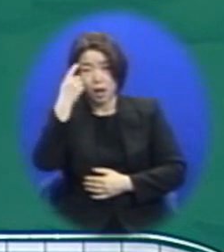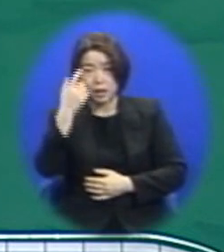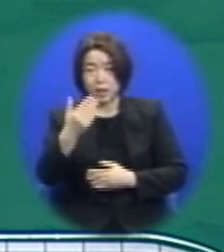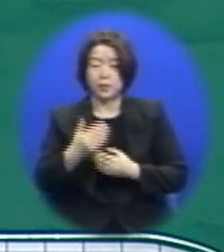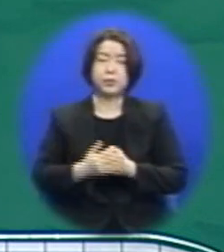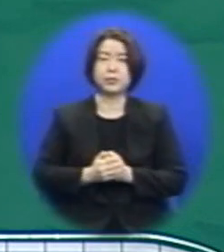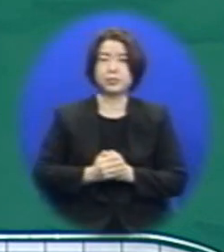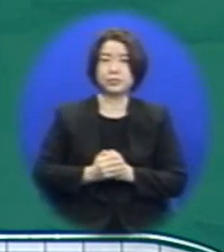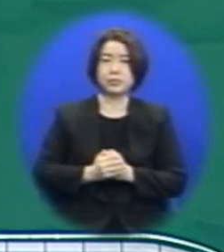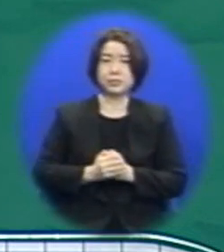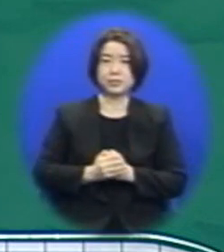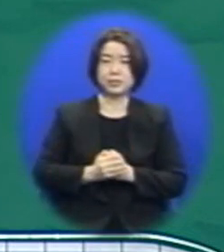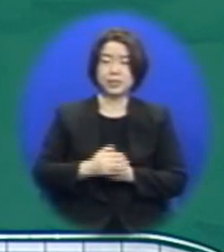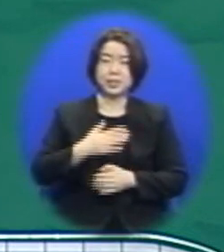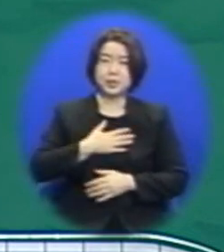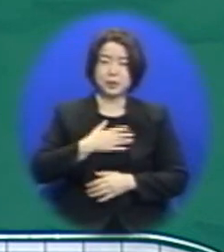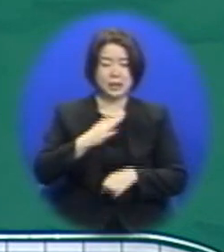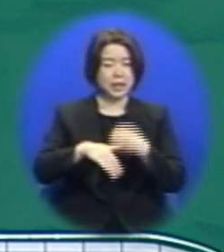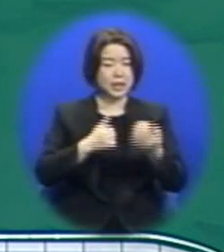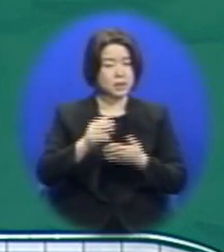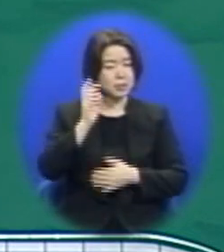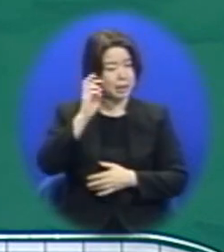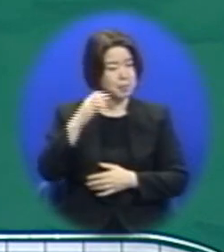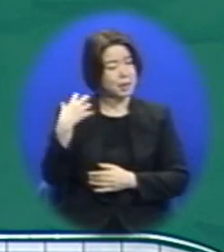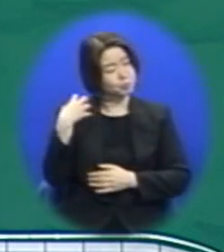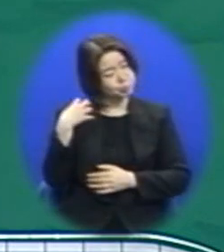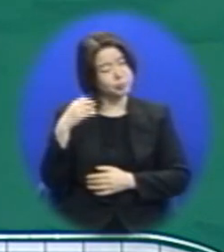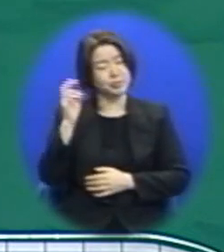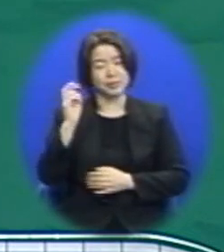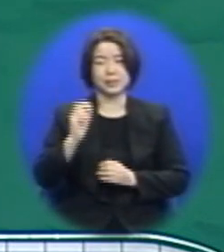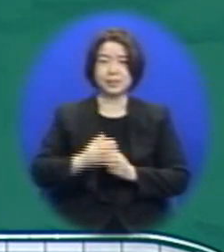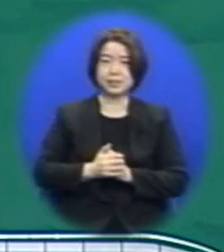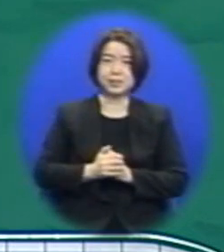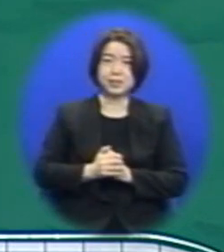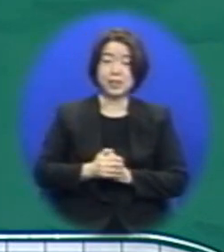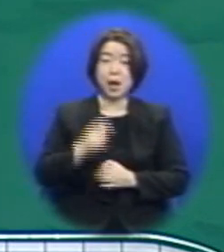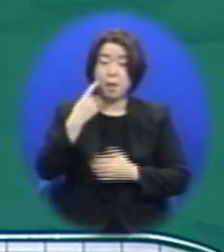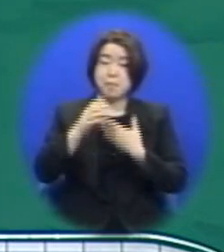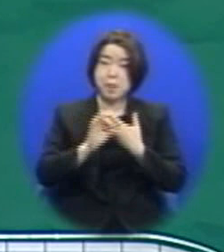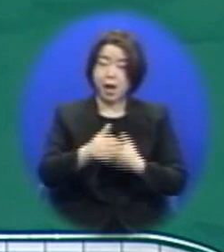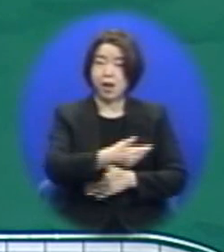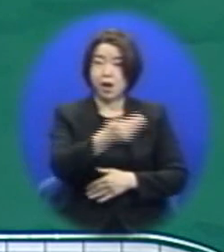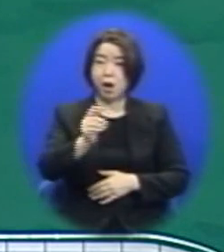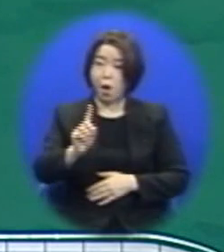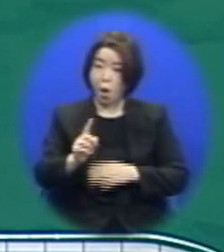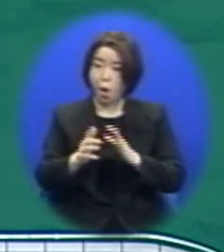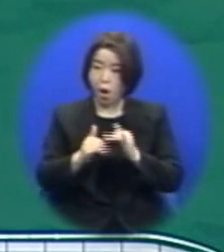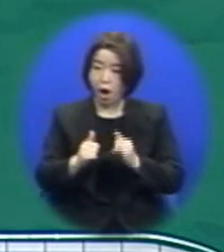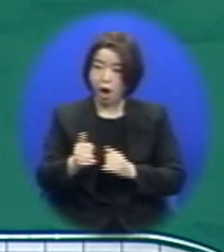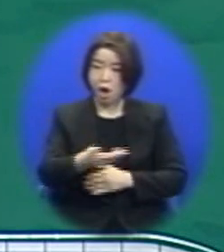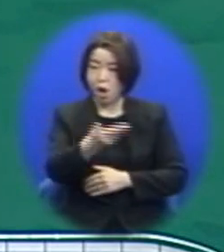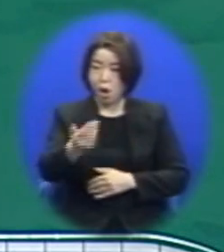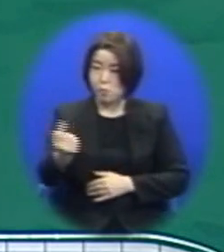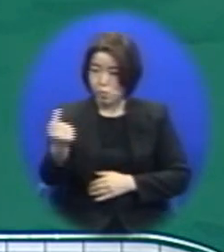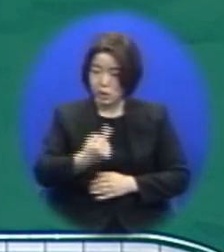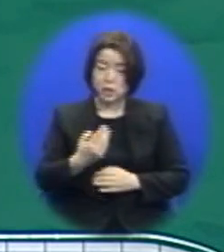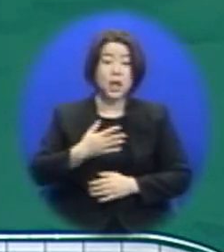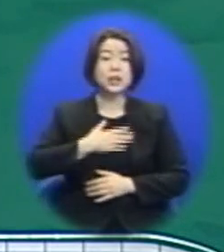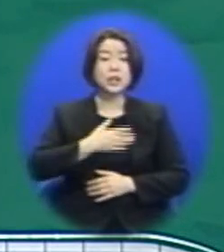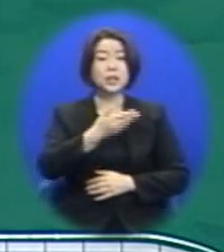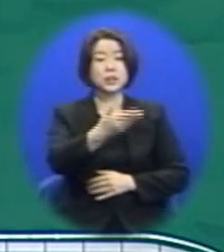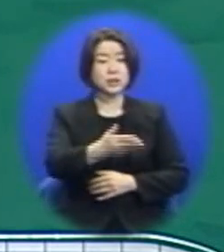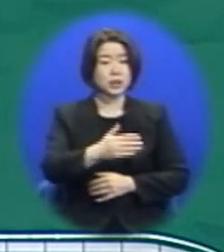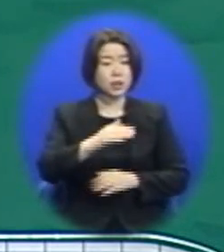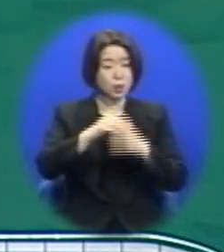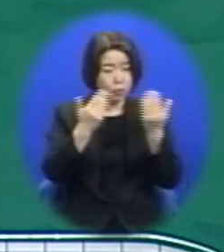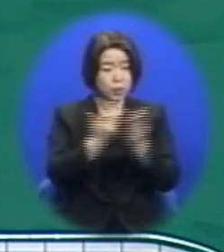부담스러워하실까요? 저는 부담스러워하실 거라고 생각합니다. 만약에 여러분이 어떤 사람이 여러분에게 와서 내가 당신에게 나를